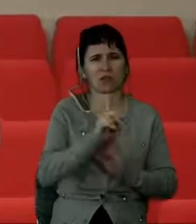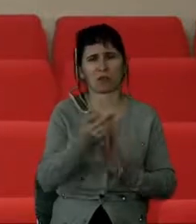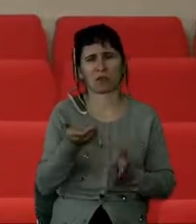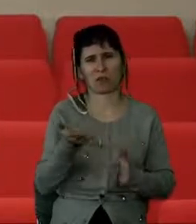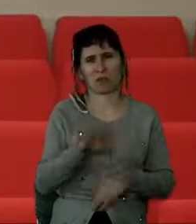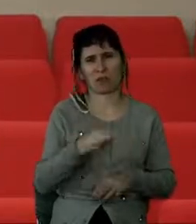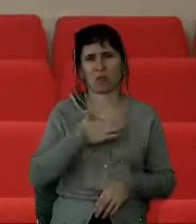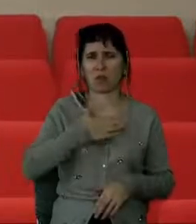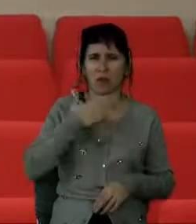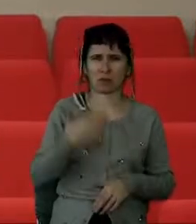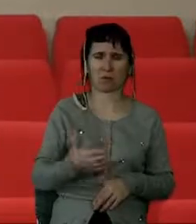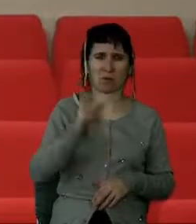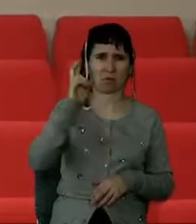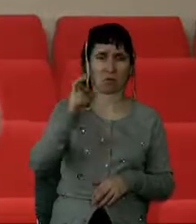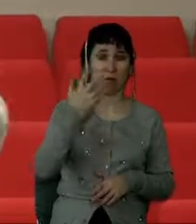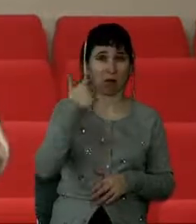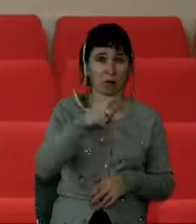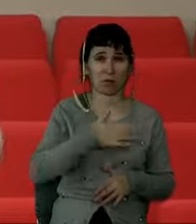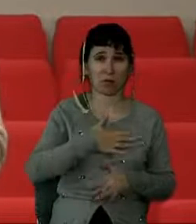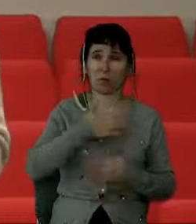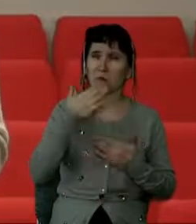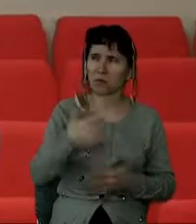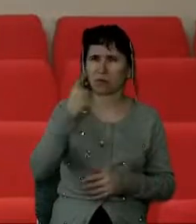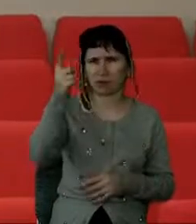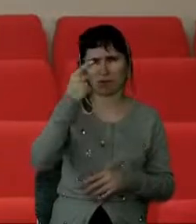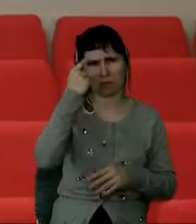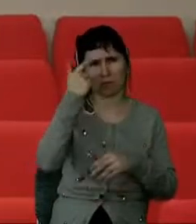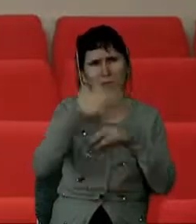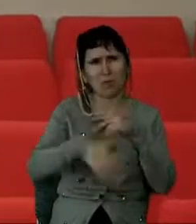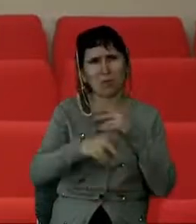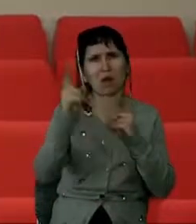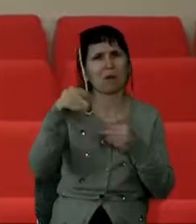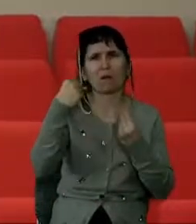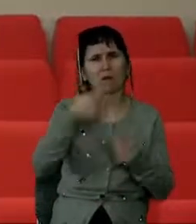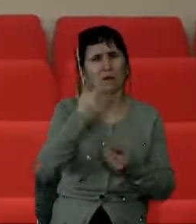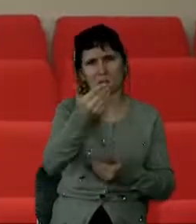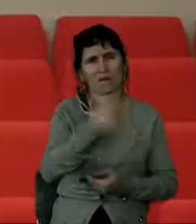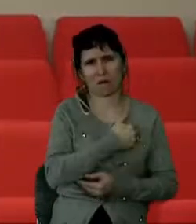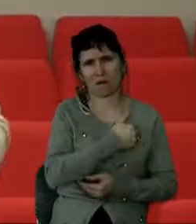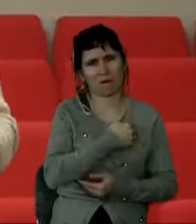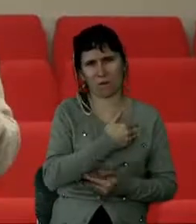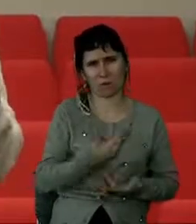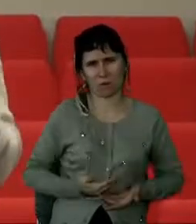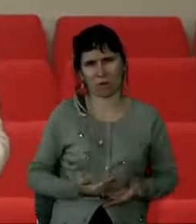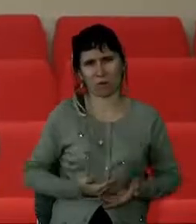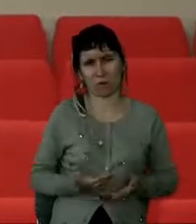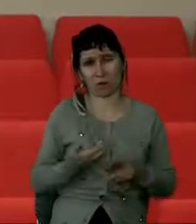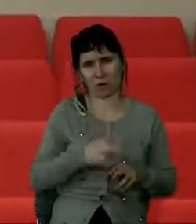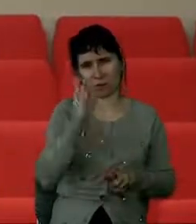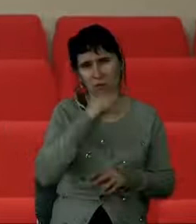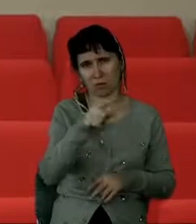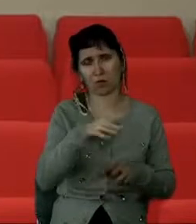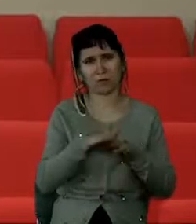зможемо потім осягнути ще більшу Його волю на наше життя, щоб її виконувати, щоб вона нам